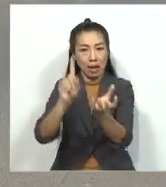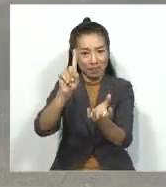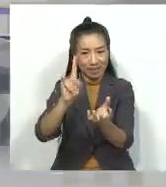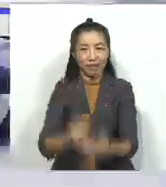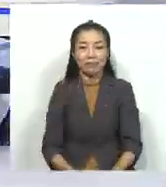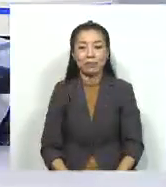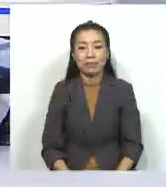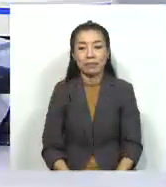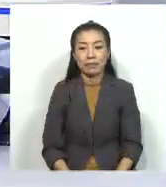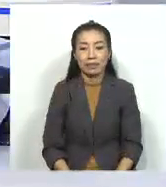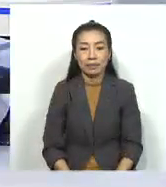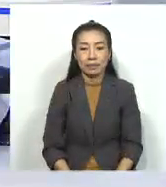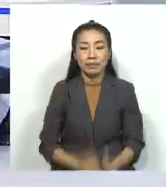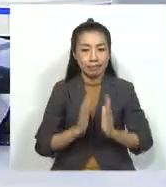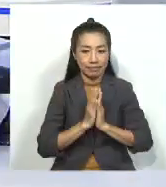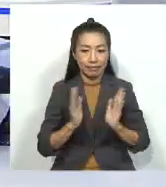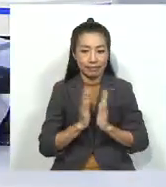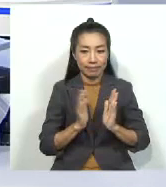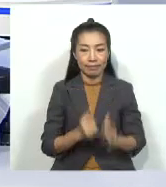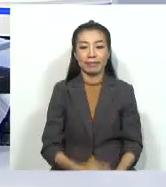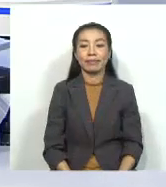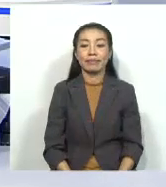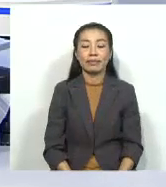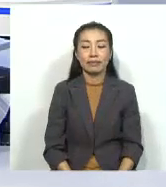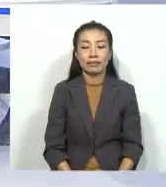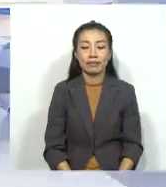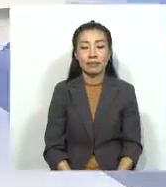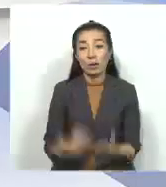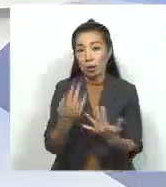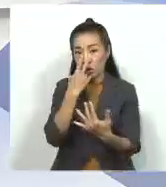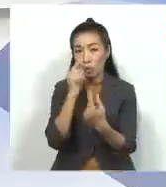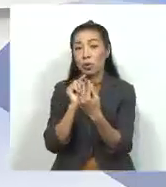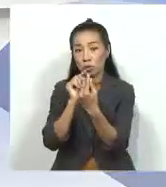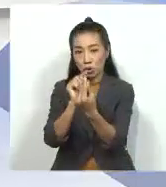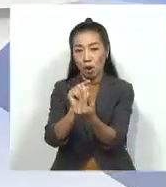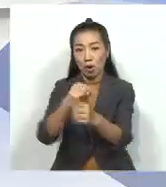ทย์ค่ะ ค่ะขอบคุณนะคะคุณโสรดาค่ะเดี๋ยวก็ติดต